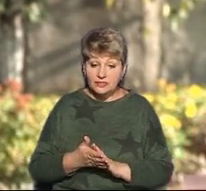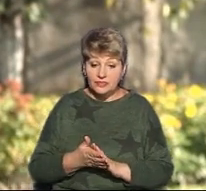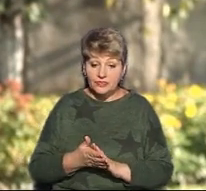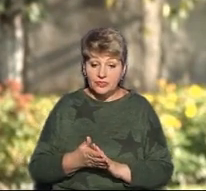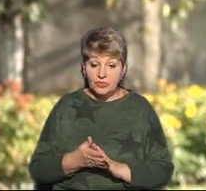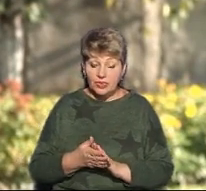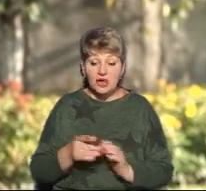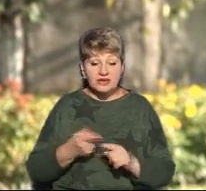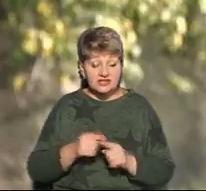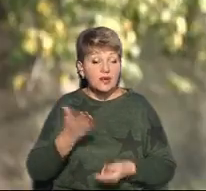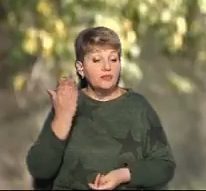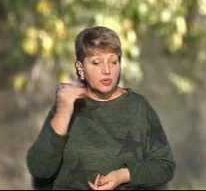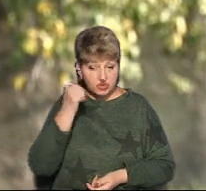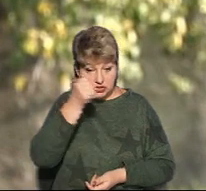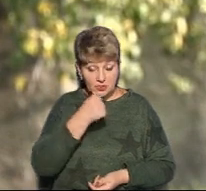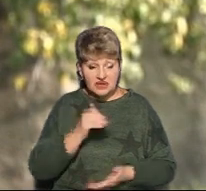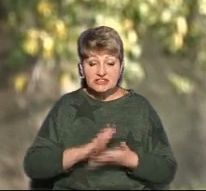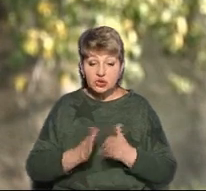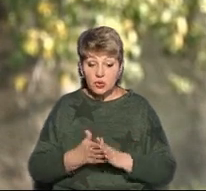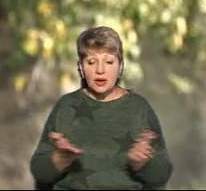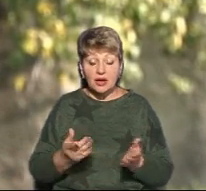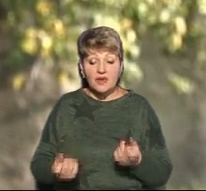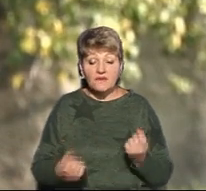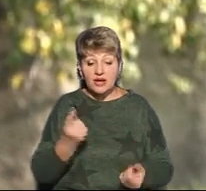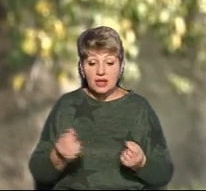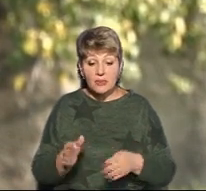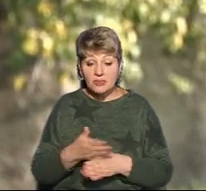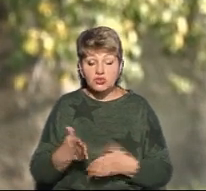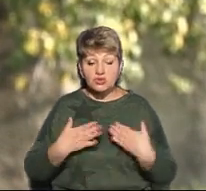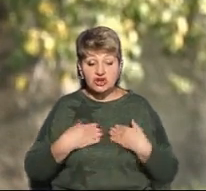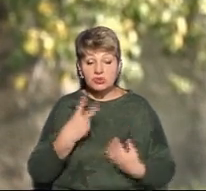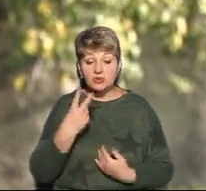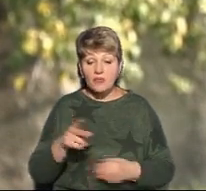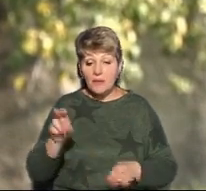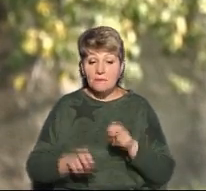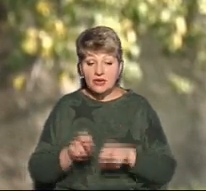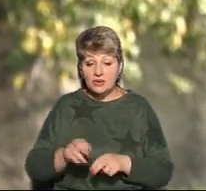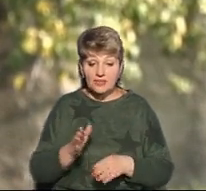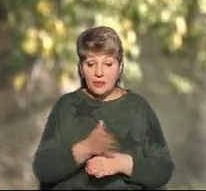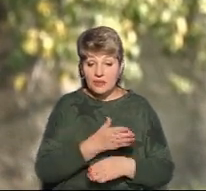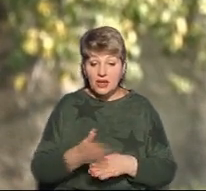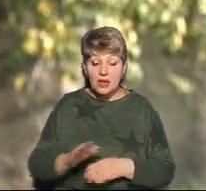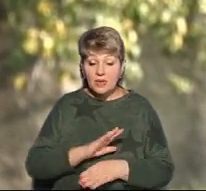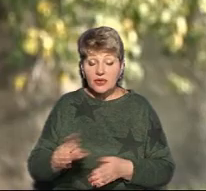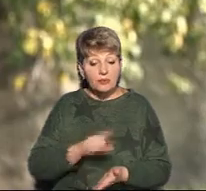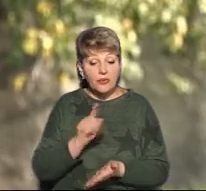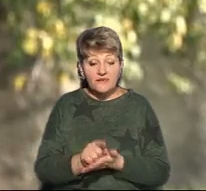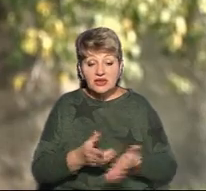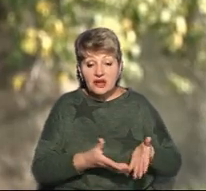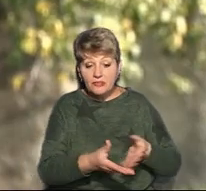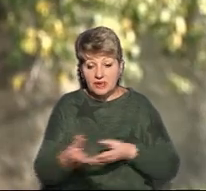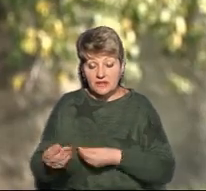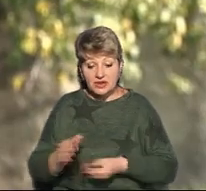Івановичем, це в прошлому році. Та ситуація, яка виникла між нашими двома підприємствами, не повинна ніяким чином впливати